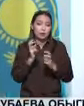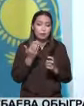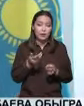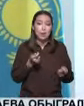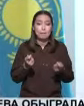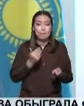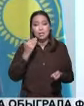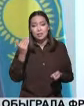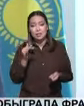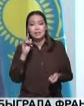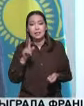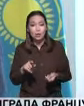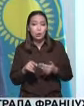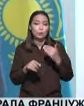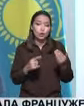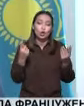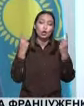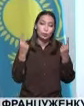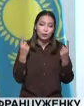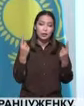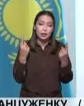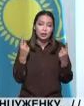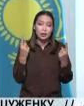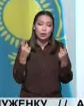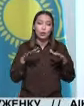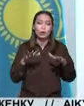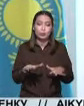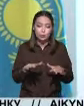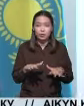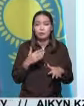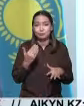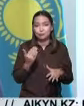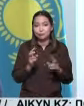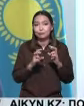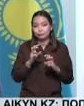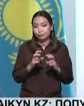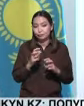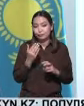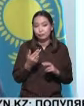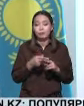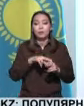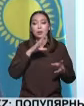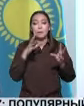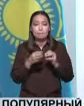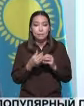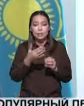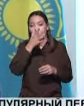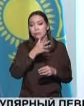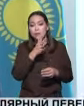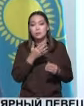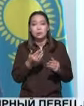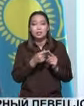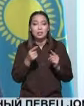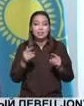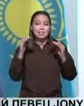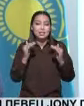правительства, а также со стороны крупных субъектов недропользования. По итогам 5 месяцев у нас